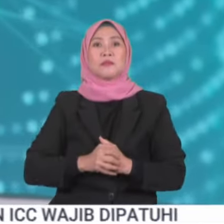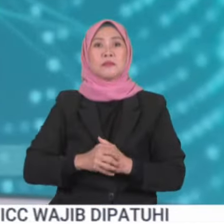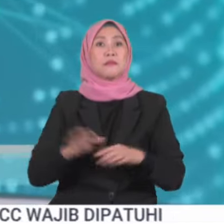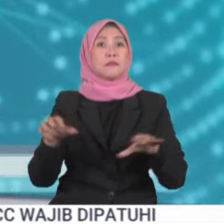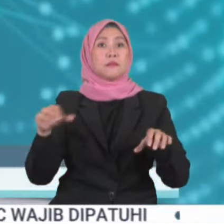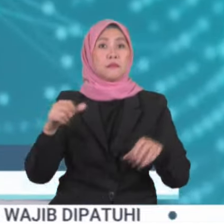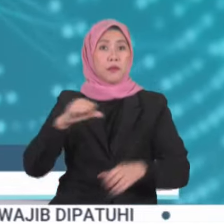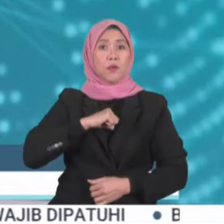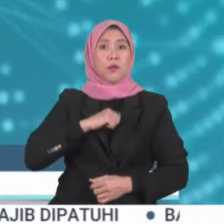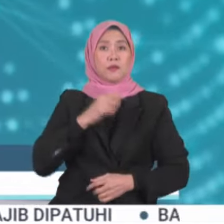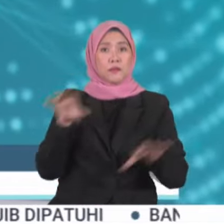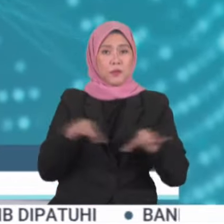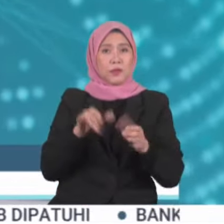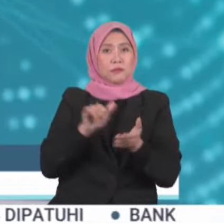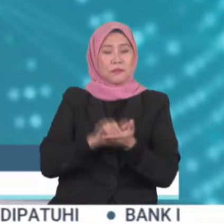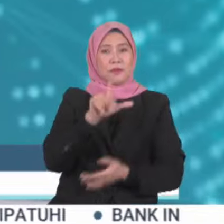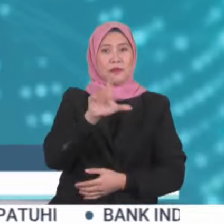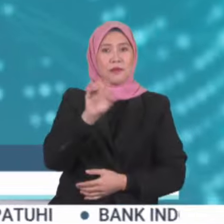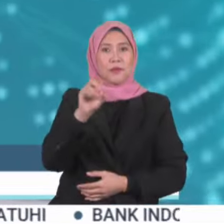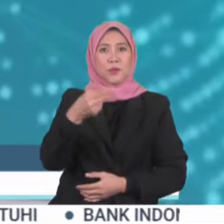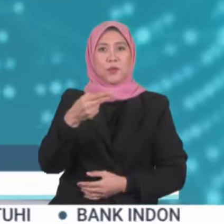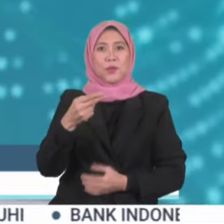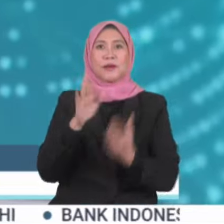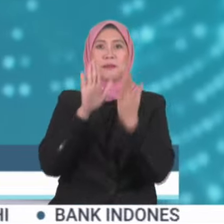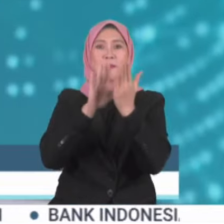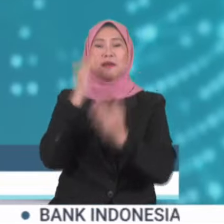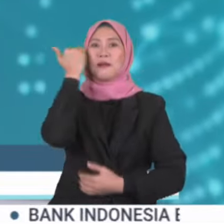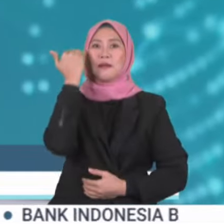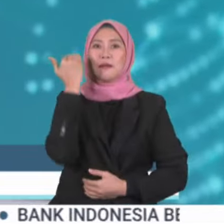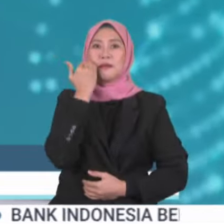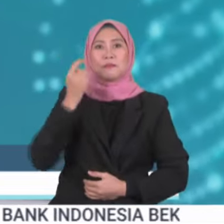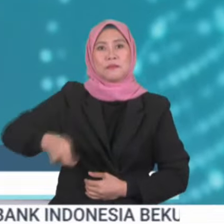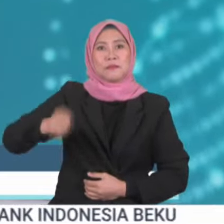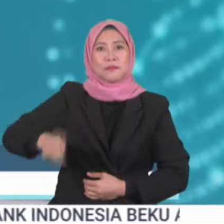Pengakuan dibuat tertuduh Loh Tek Kwan di hadapan Hakim